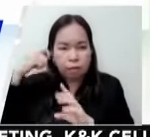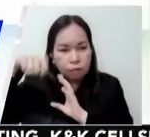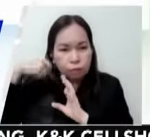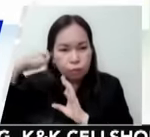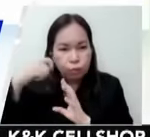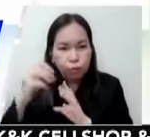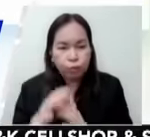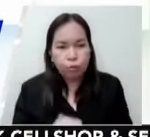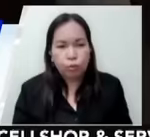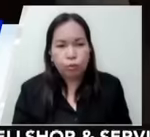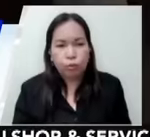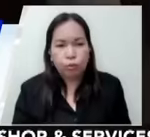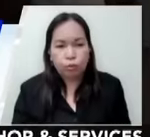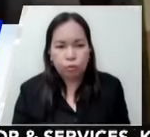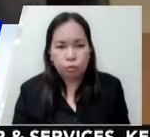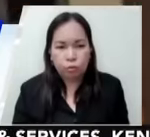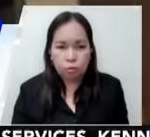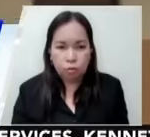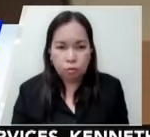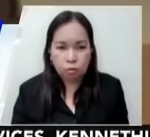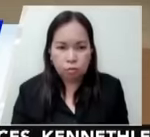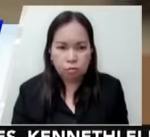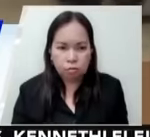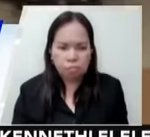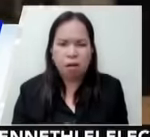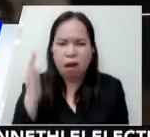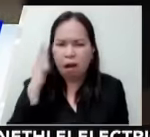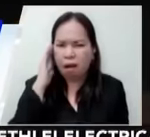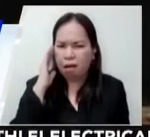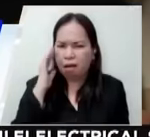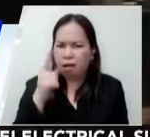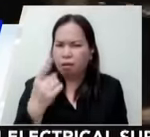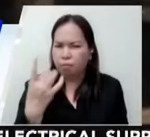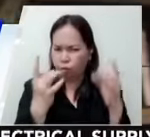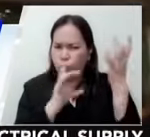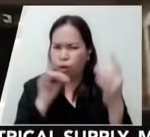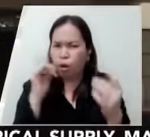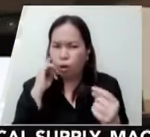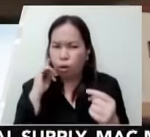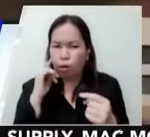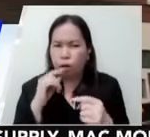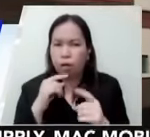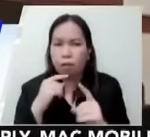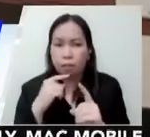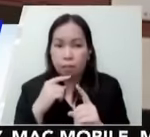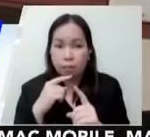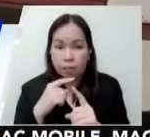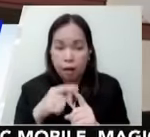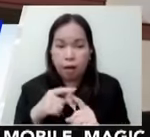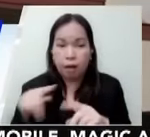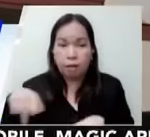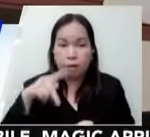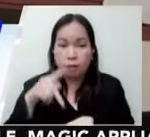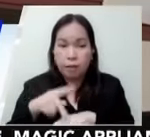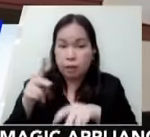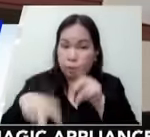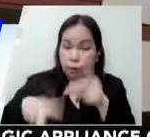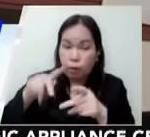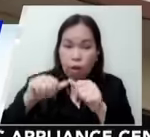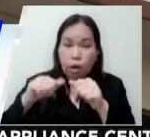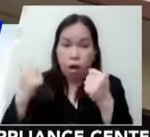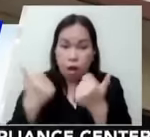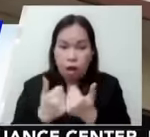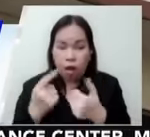Hindi siya to, kilala niya ako. Samantala, natanggap na raw ng Philippine Taekwondo Association ang resulta ng isinagawang